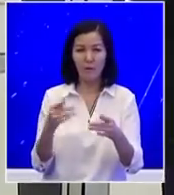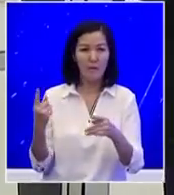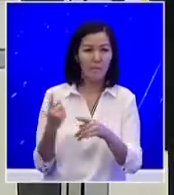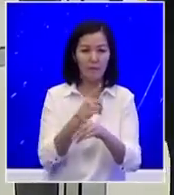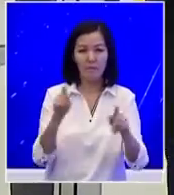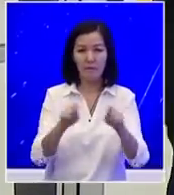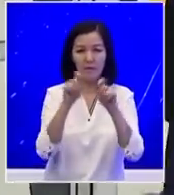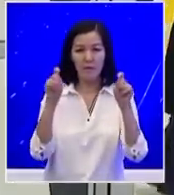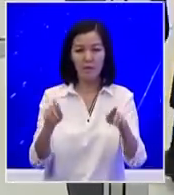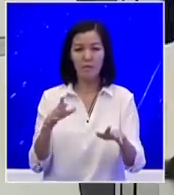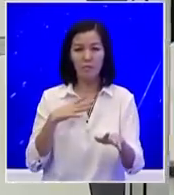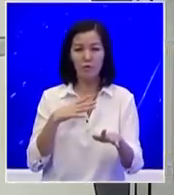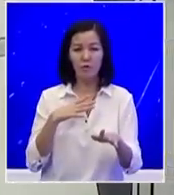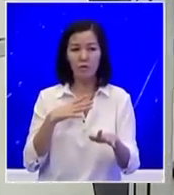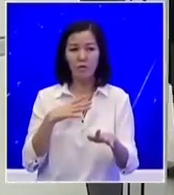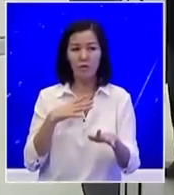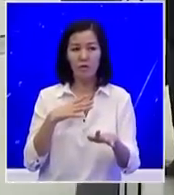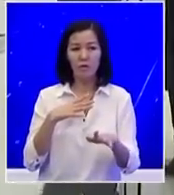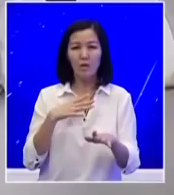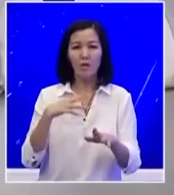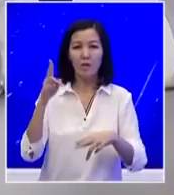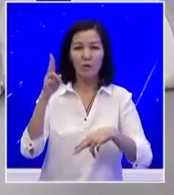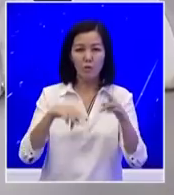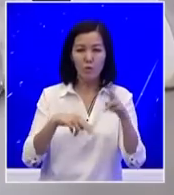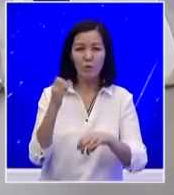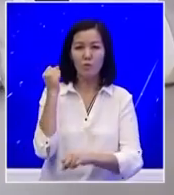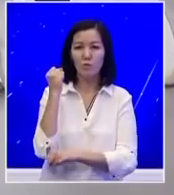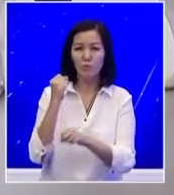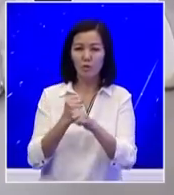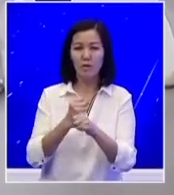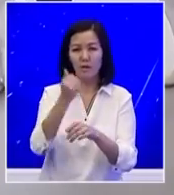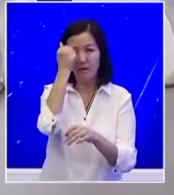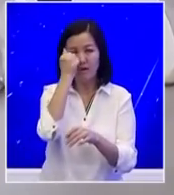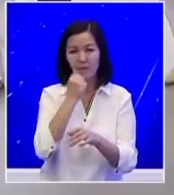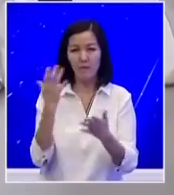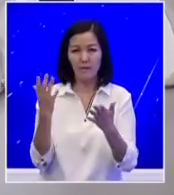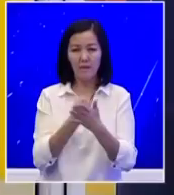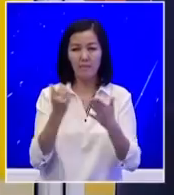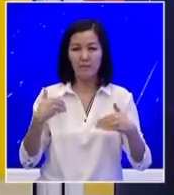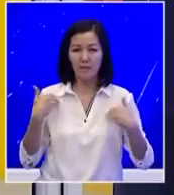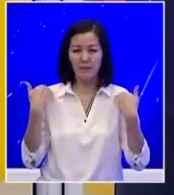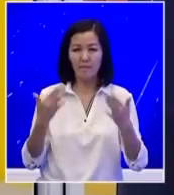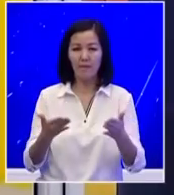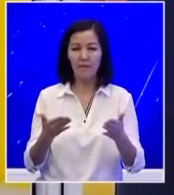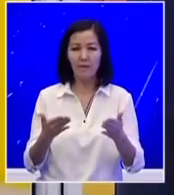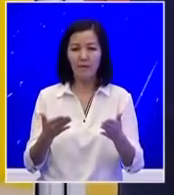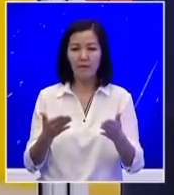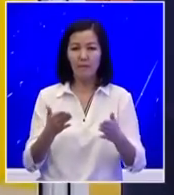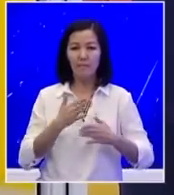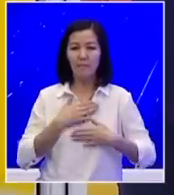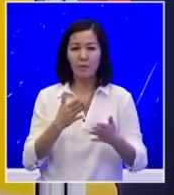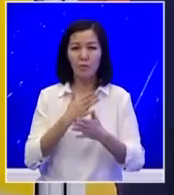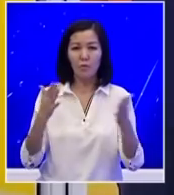емхана. Құрылысшыларға алғыс айтамын. Баршаңызға табыс тілеймін. Ең алдымен біздің алдымызда